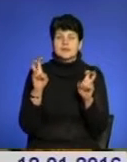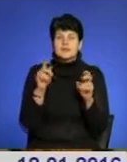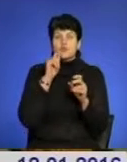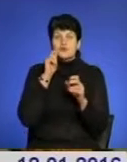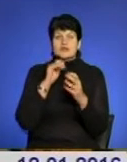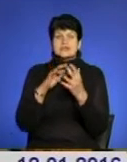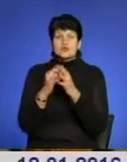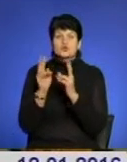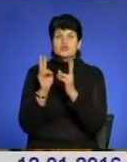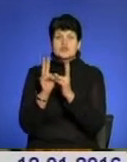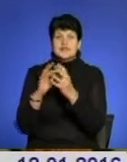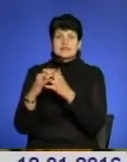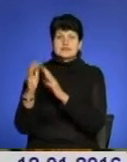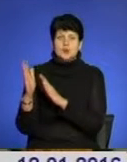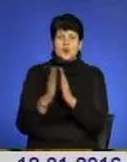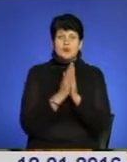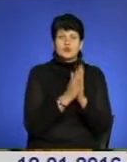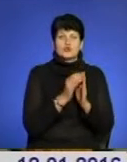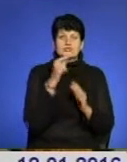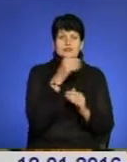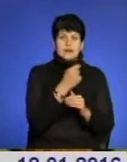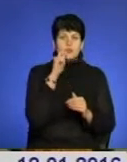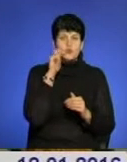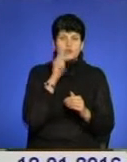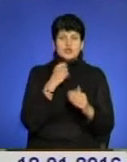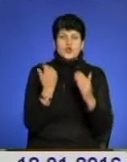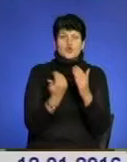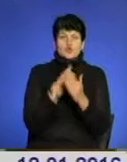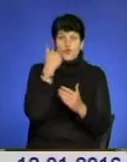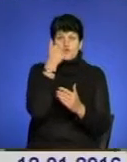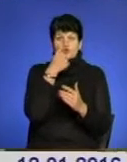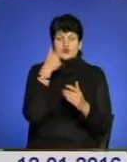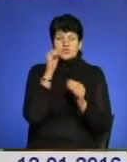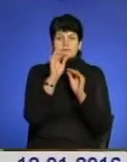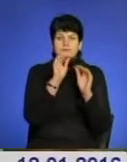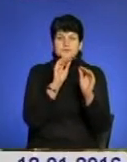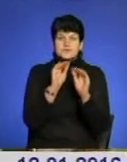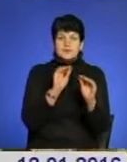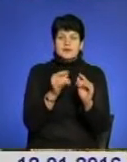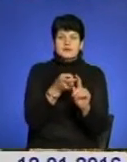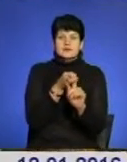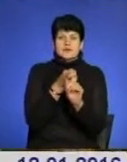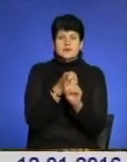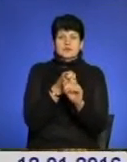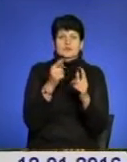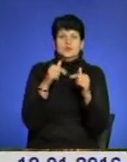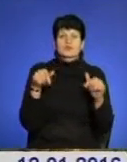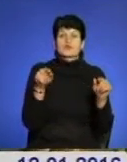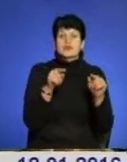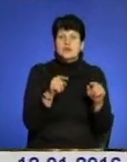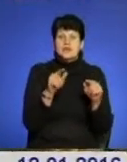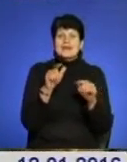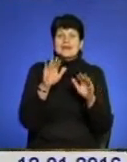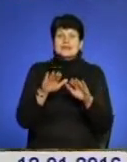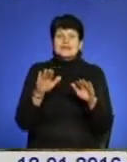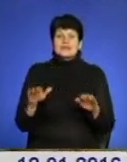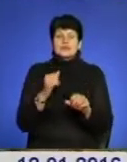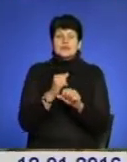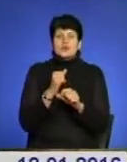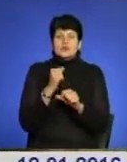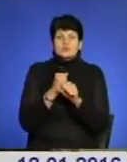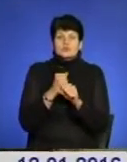зустрічає Різдво, молюсь за тебе, Україно, новорічні композиції, присвячені зображенню довкілля. Діти відтворили власне